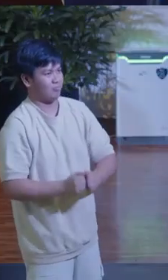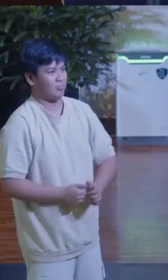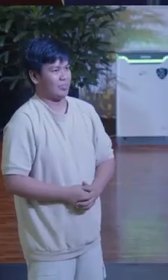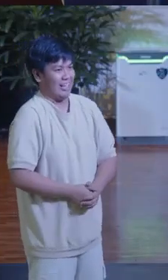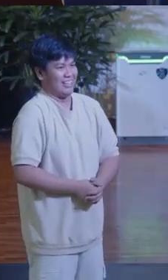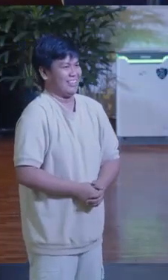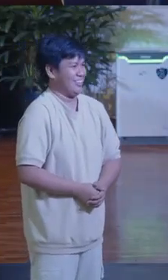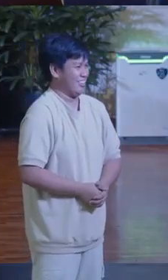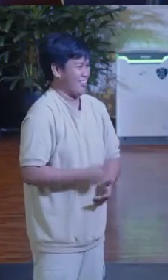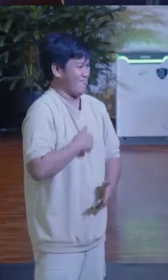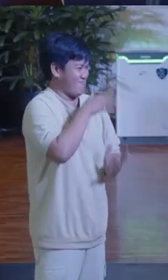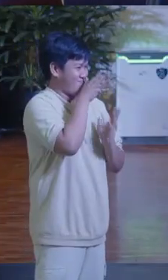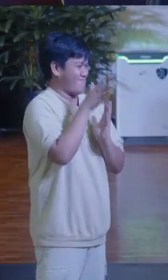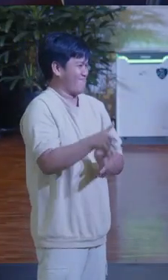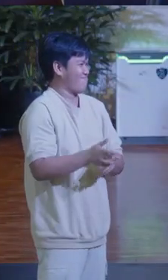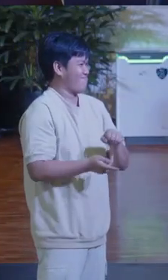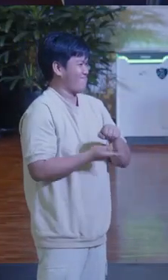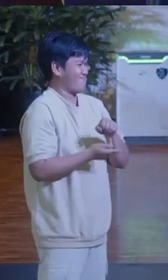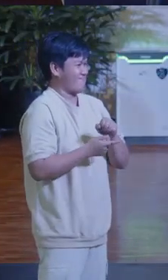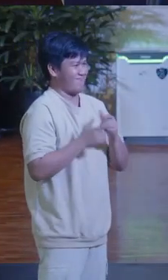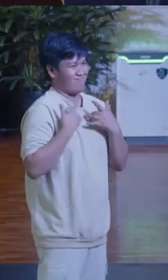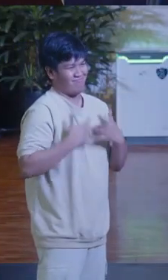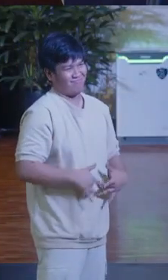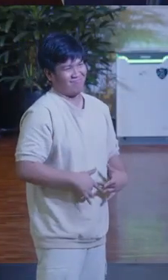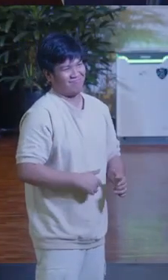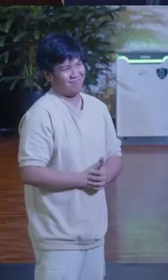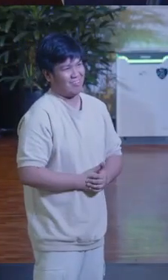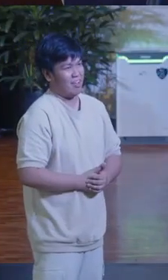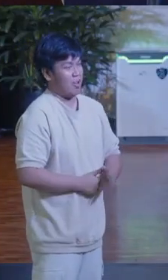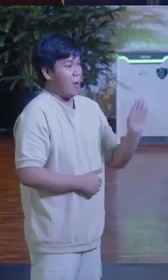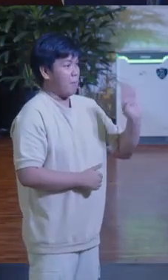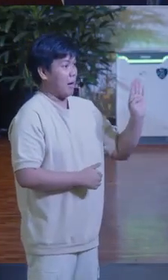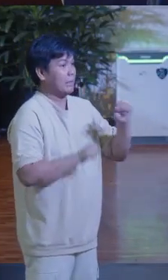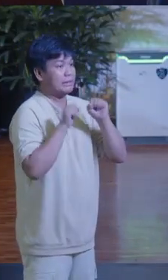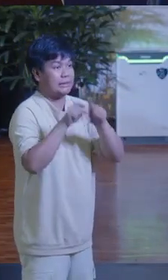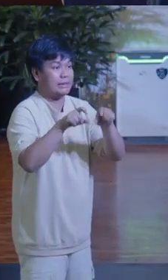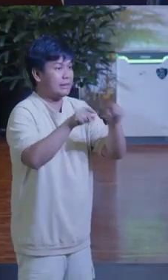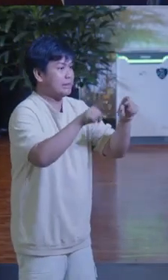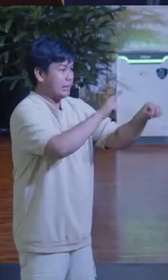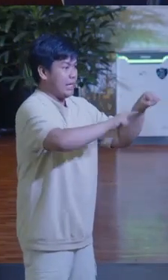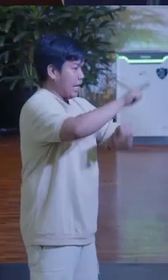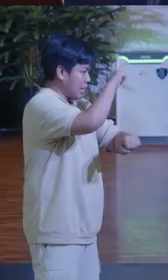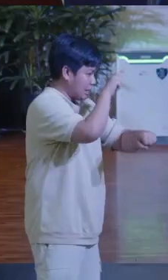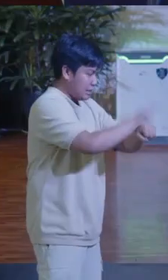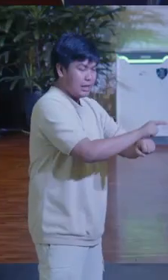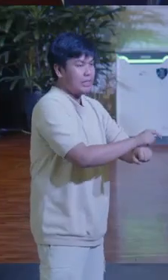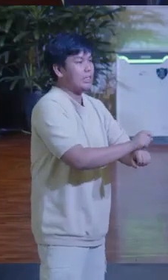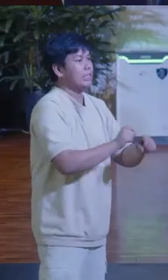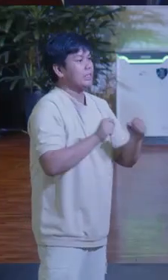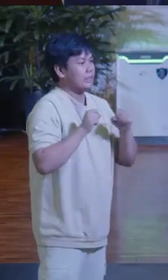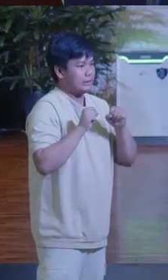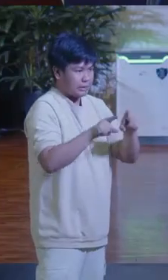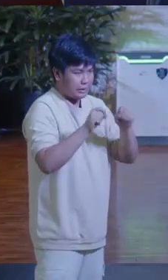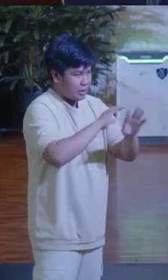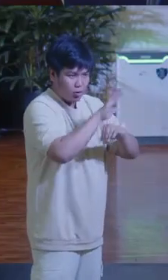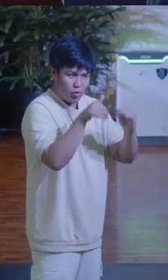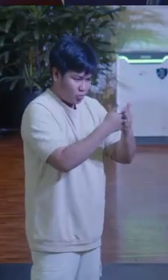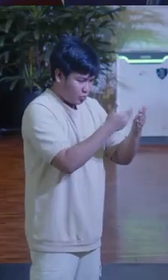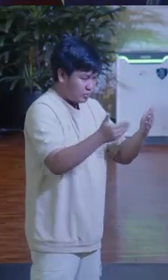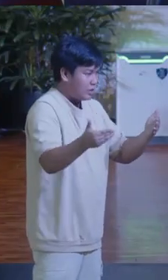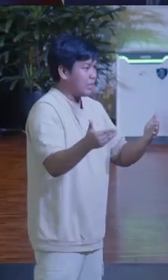nakita sa Acts 4:36, binenta niya ang kanyang lupa, ipinamigay sa mga nangangailangan. Tapos nakita natin siya ulit sa